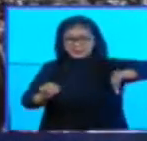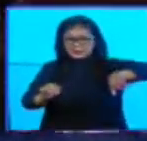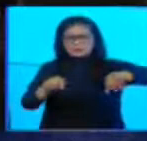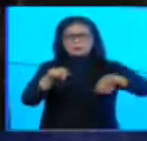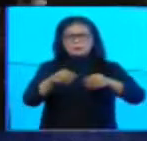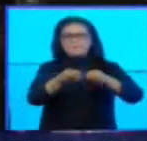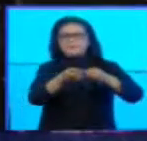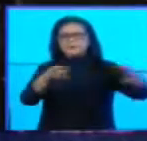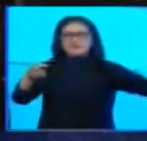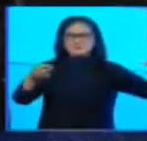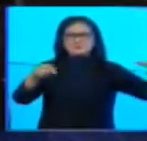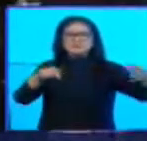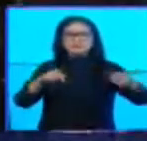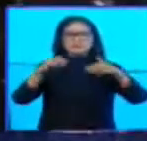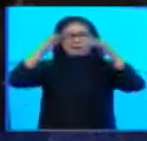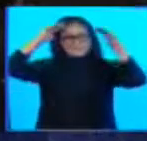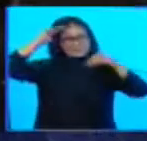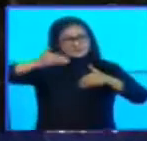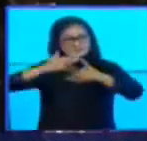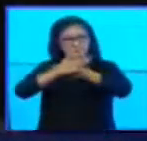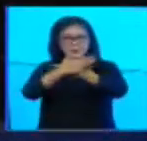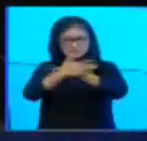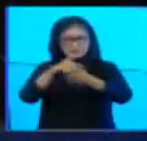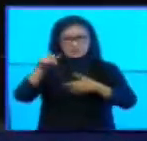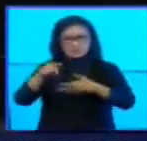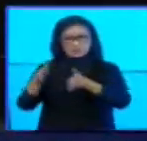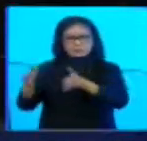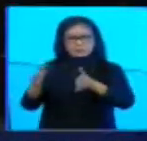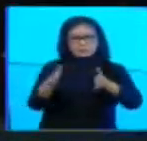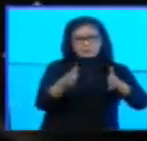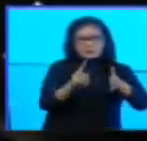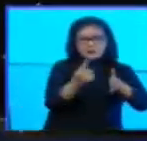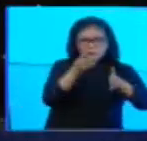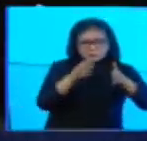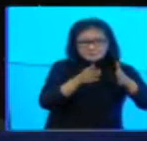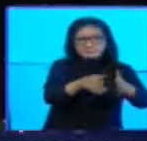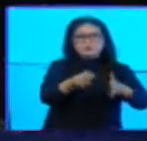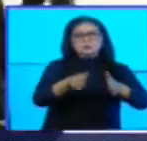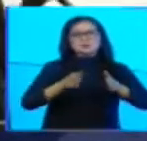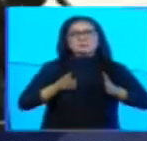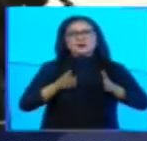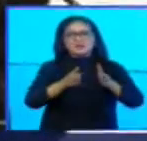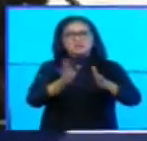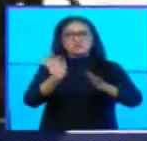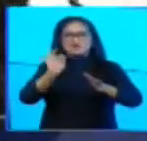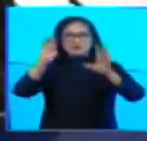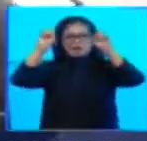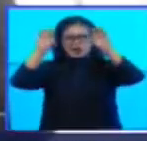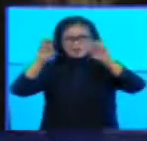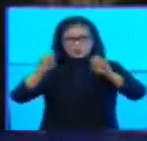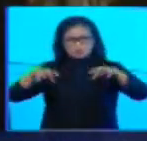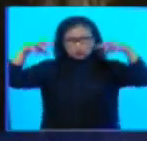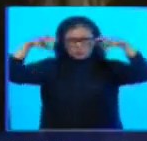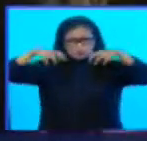beton pembatas jalur Bus TransJakarta bergeser dari posisi semula selain separator yang tidak memiliki rambut hujan